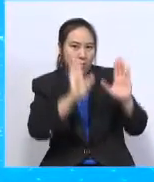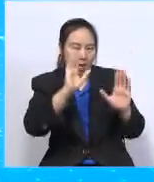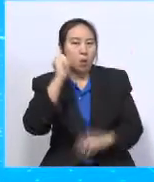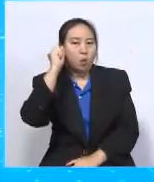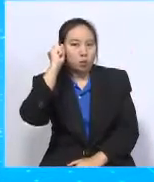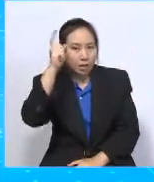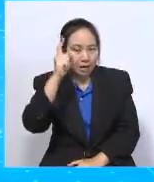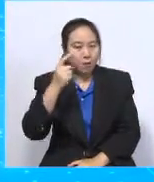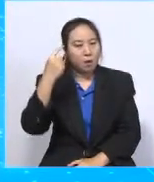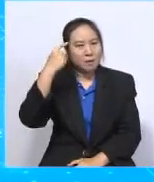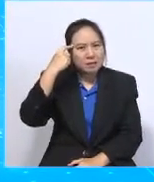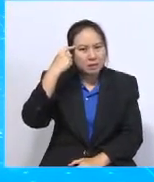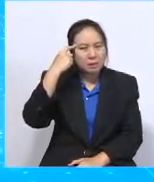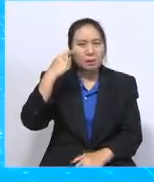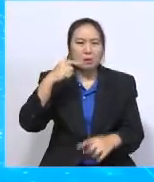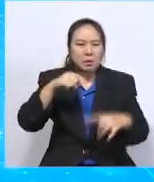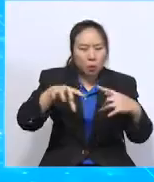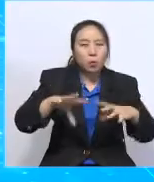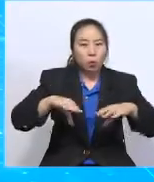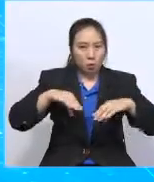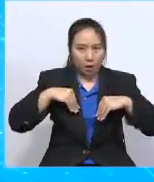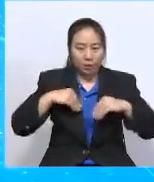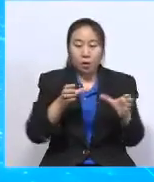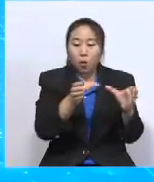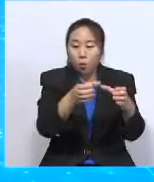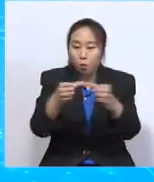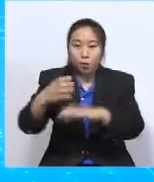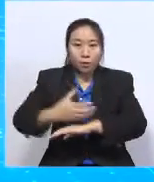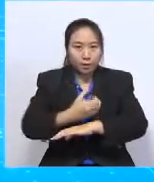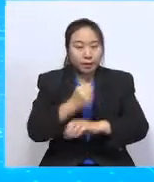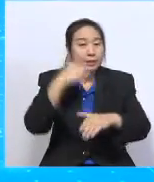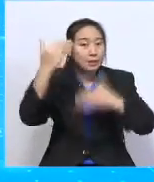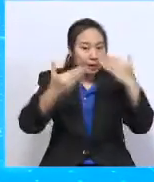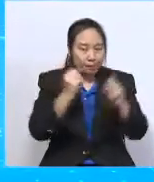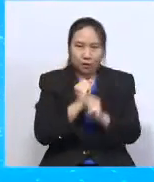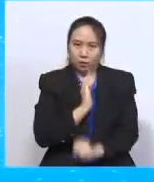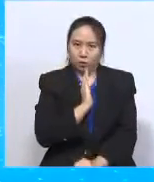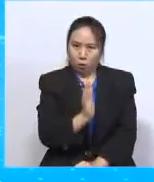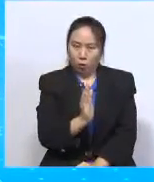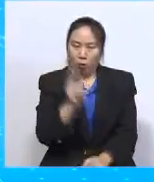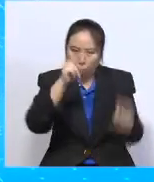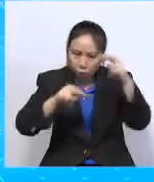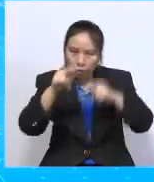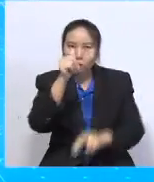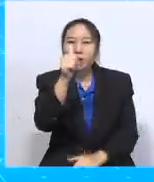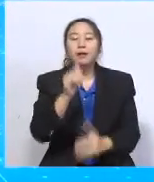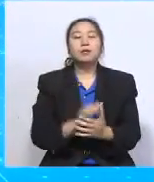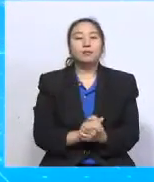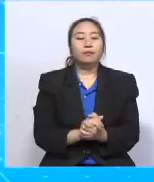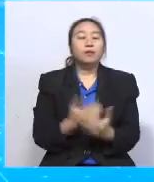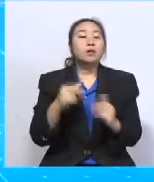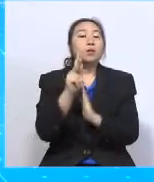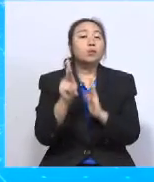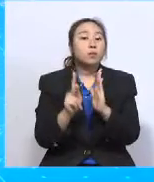ยอมรับความเห็นส่วนพรรคการเมืองก็ต้องทำกิจกรรมด้วยความซื่อสัตย์เปิดเผยและสามารถตรวจสอบได้ด้านกฎหมาย